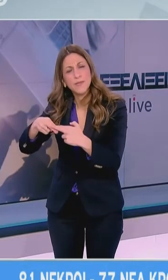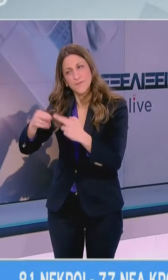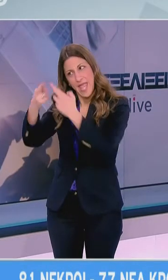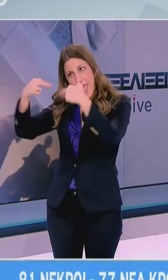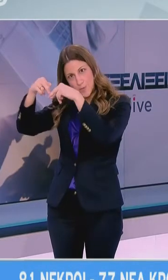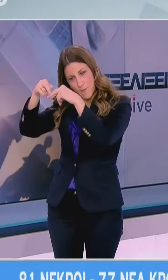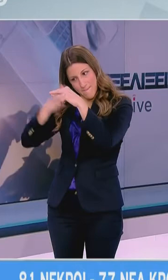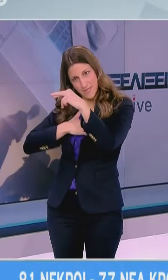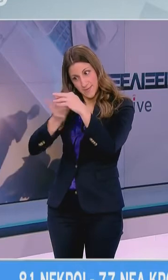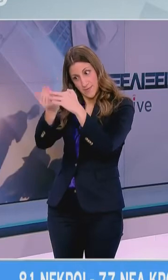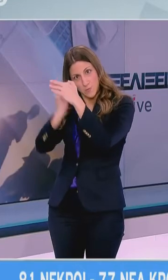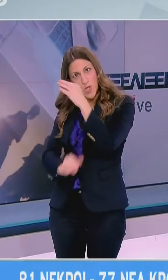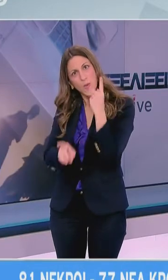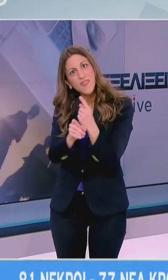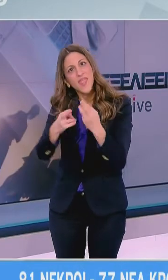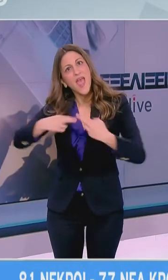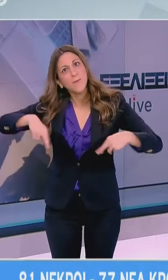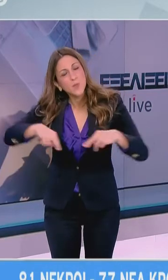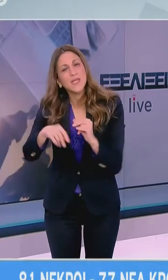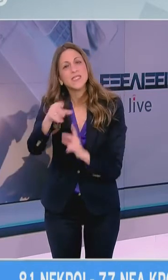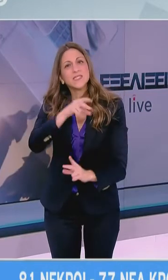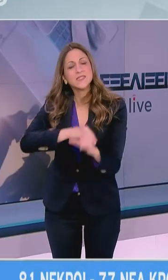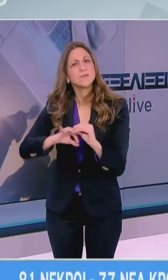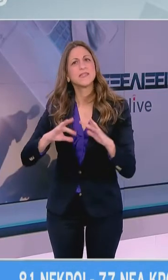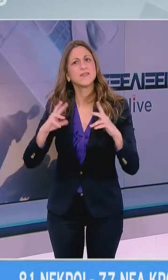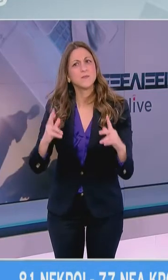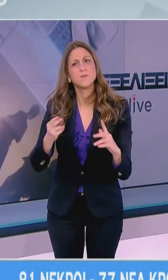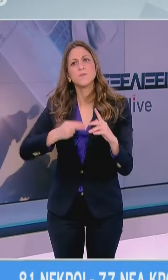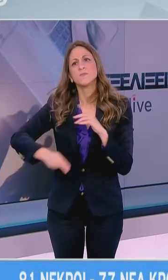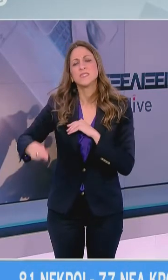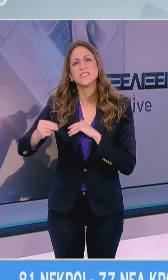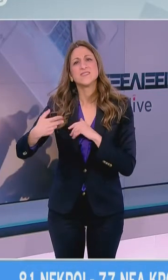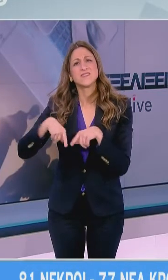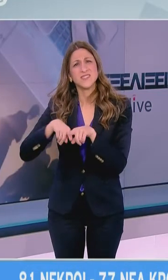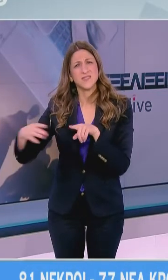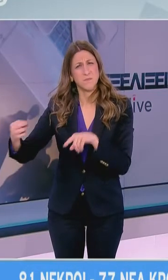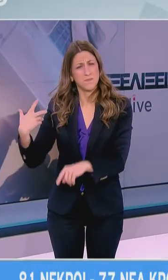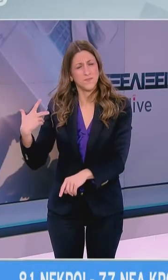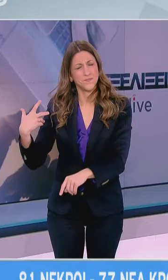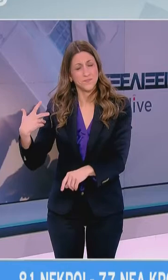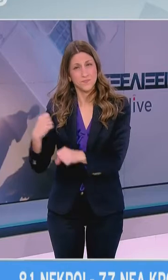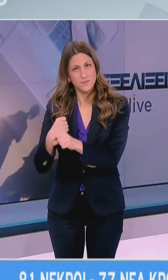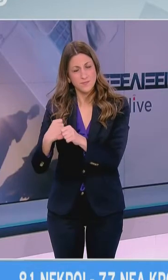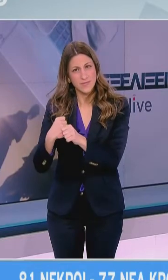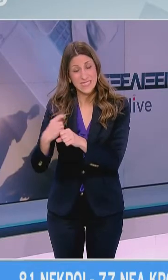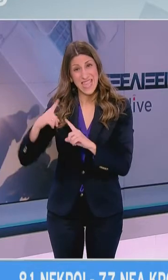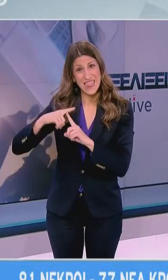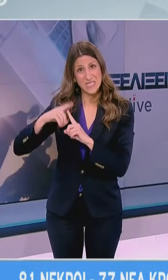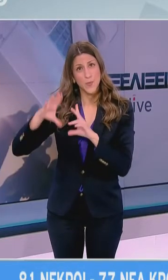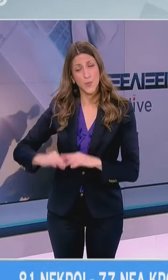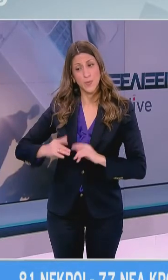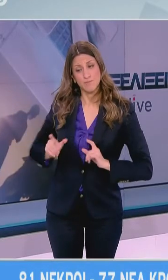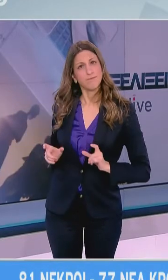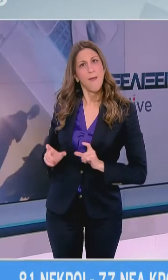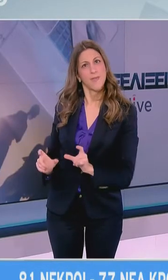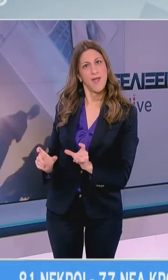μας θα εξετάσει και τη μεγάλη χρήση, η οποία όλο και περισσότερο αναπτύσσεται για αντισώματα για τον ιό.